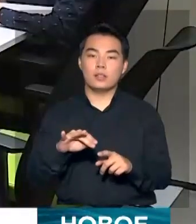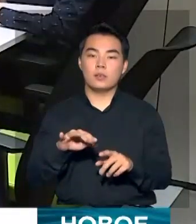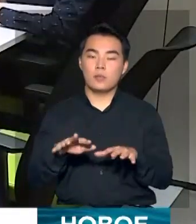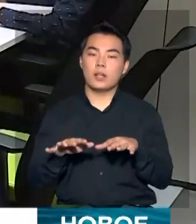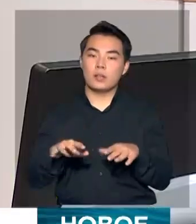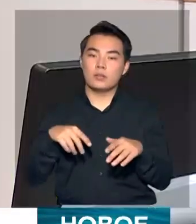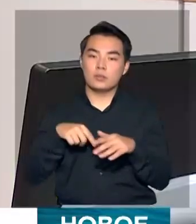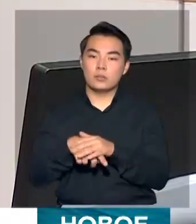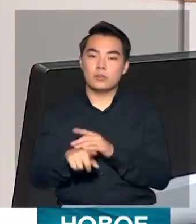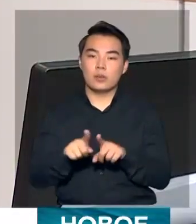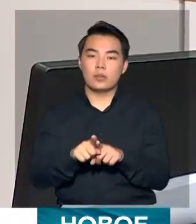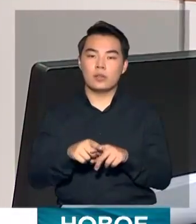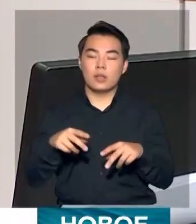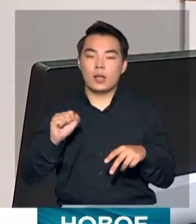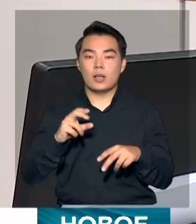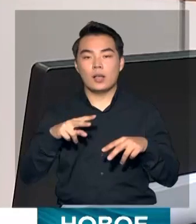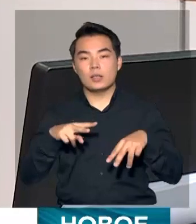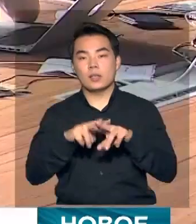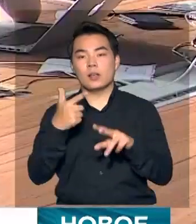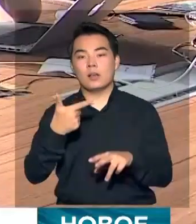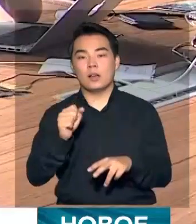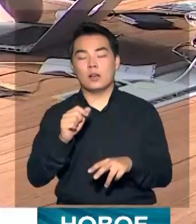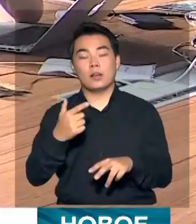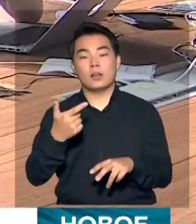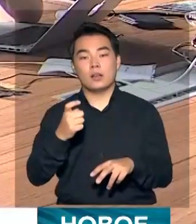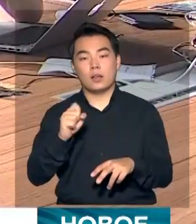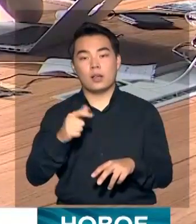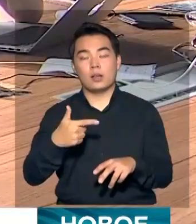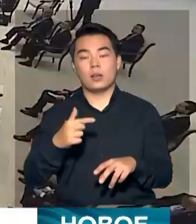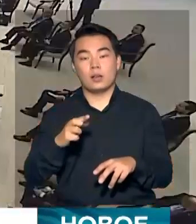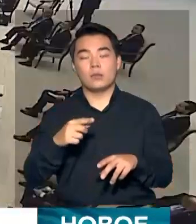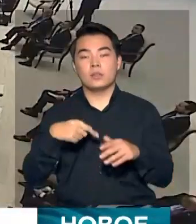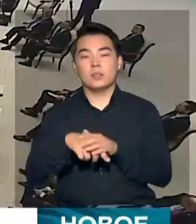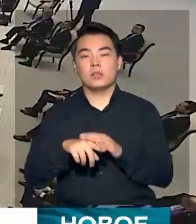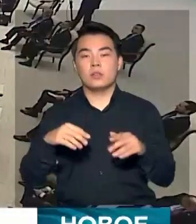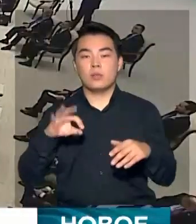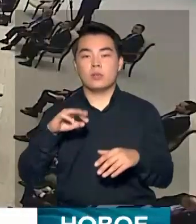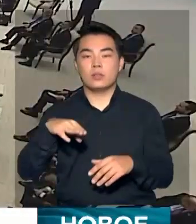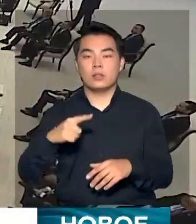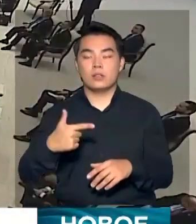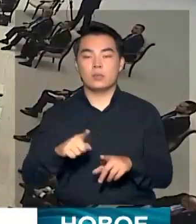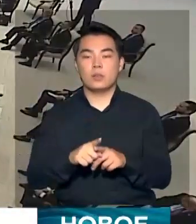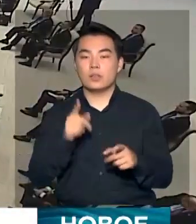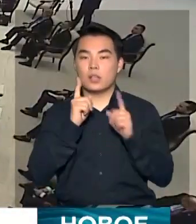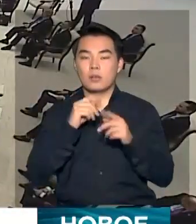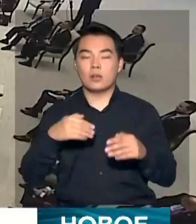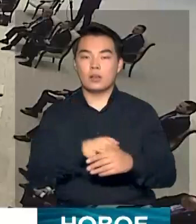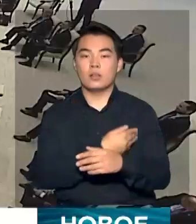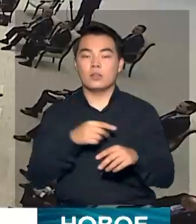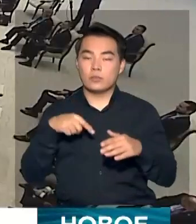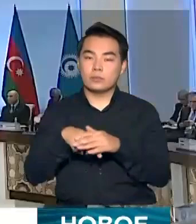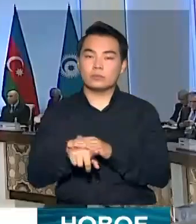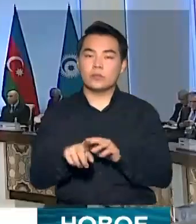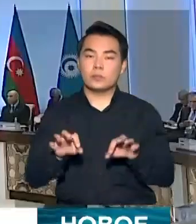международного технопарка Астана Хаб центр цифровизации ОТГ. Бұл құрылым сауда, көлік,